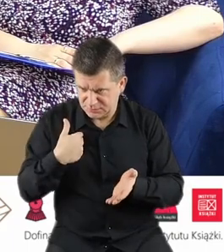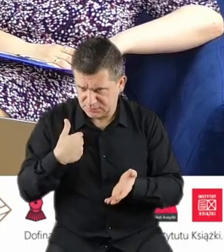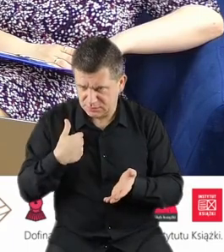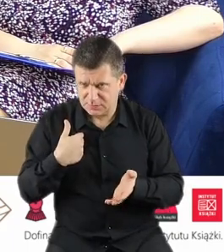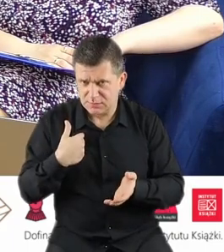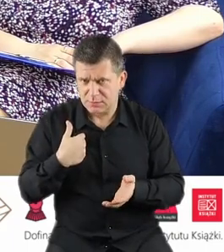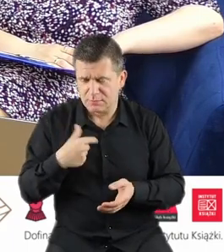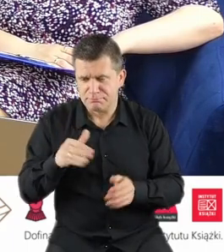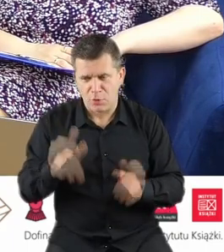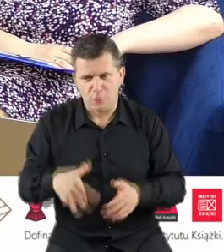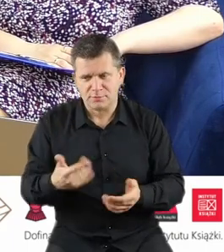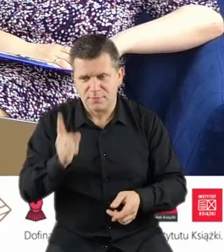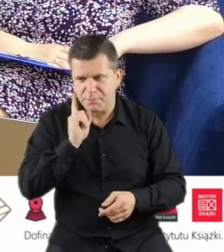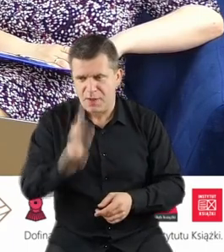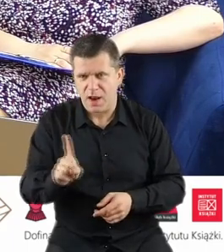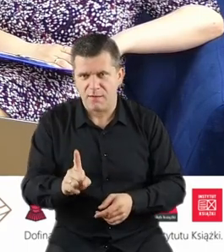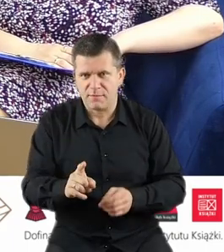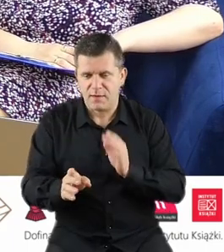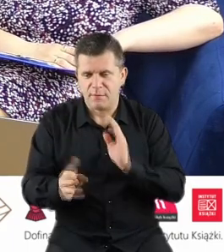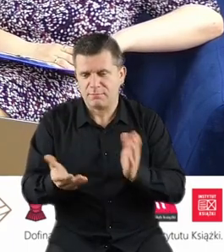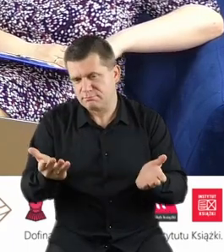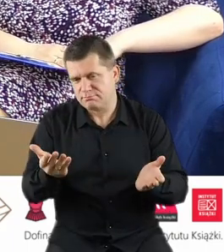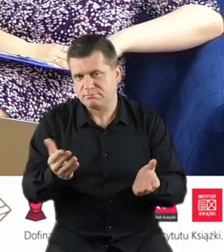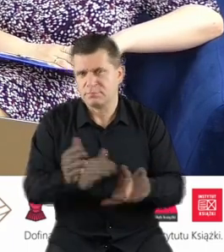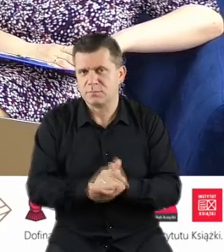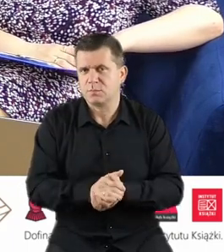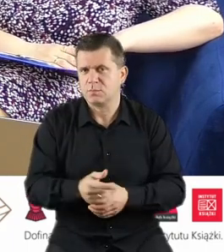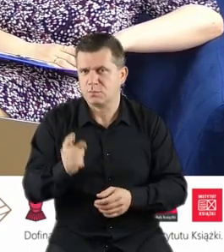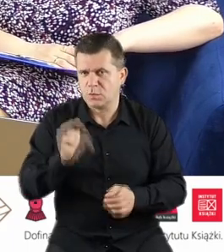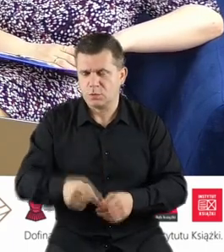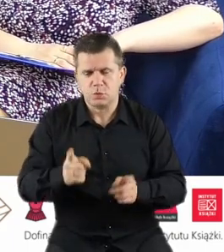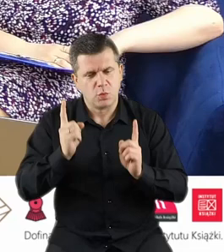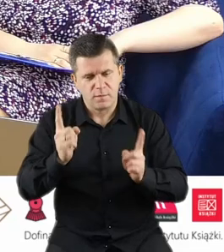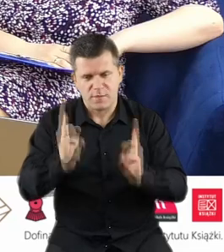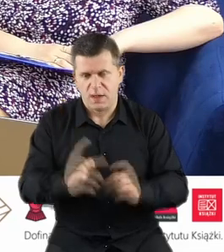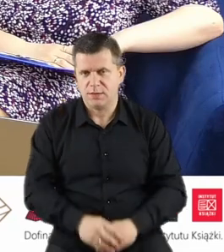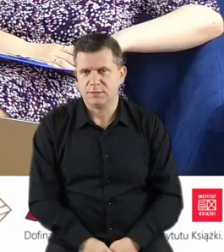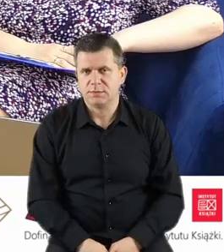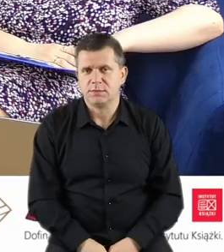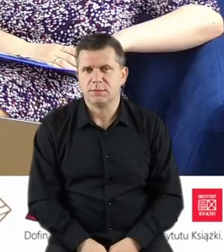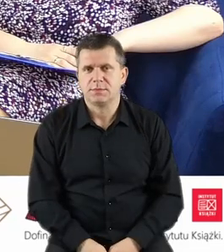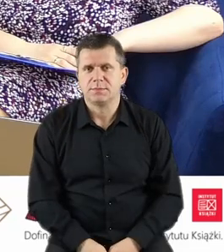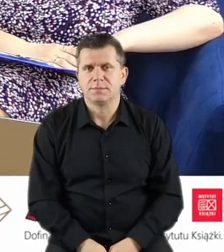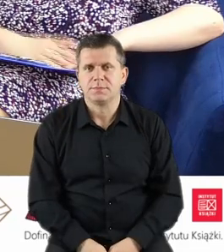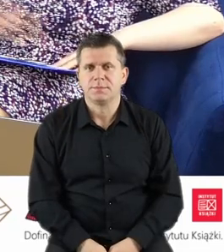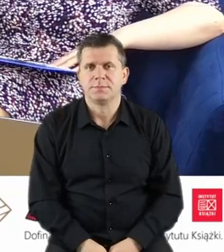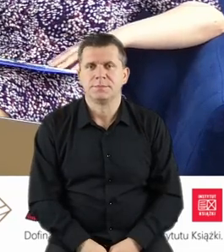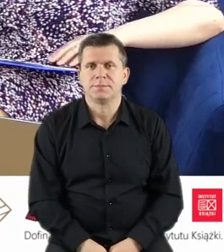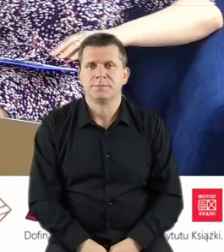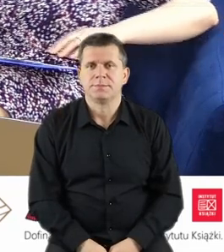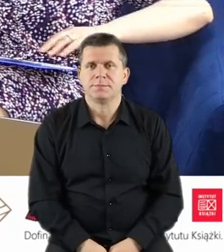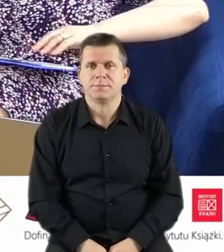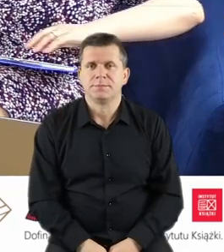można też nie być na Facebooku, co też gorąco polecam. O czym też mógłbym mówić przez godzinę, ale rozumiem, że to nie jest opcja dla każdego.